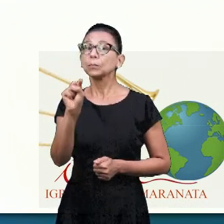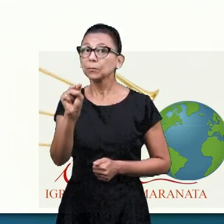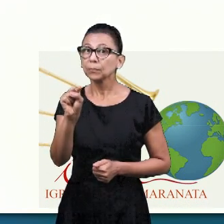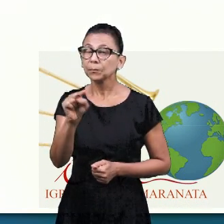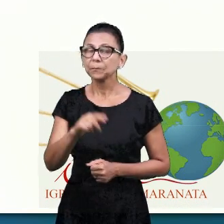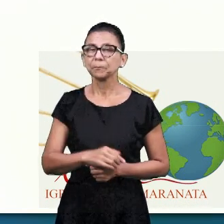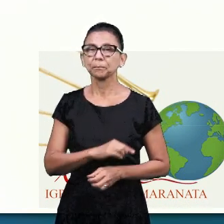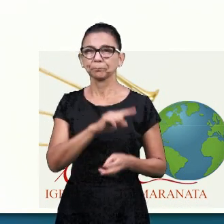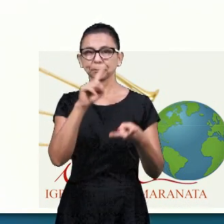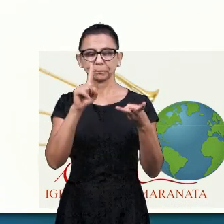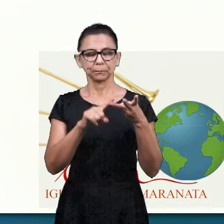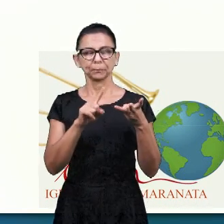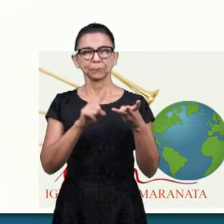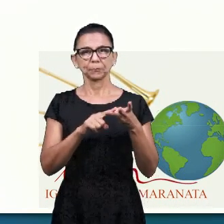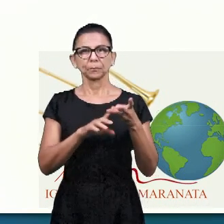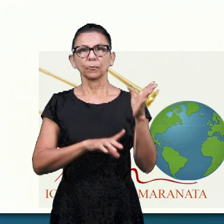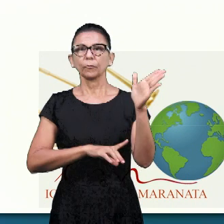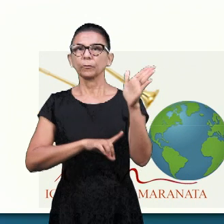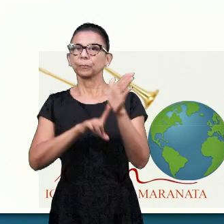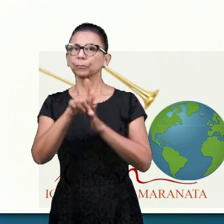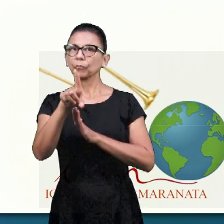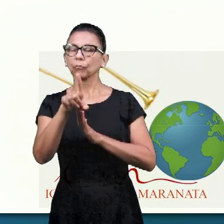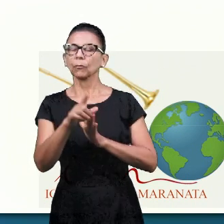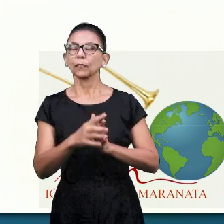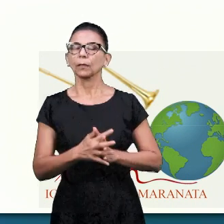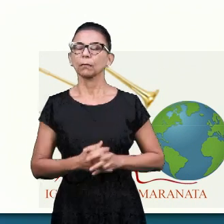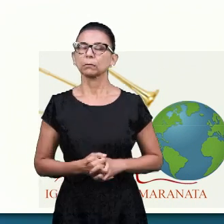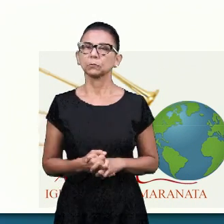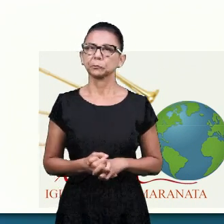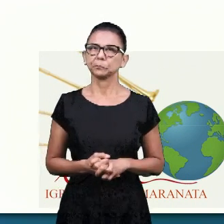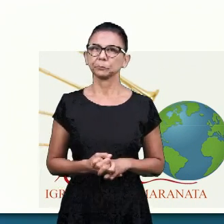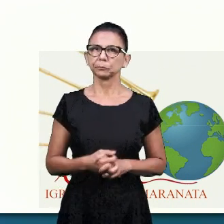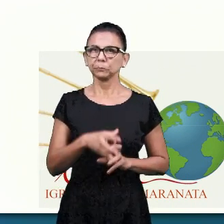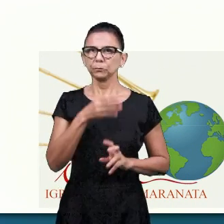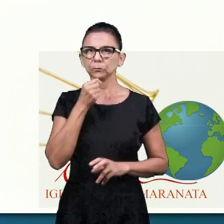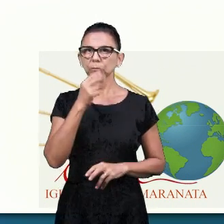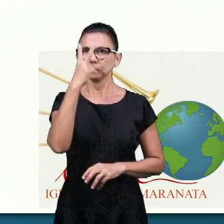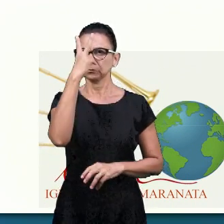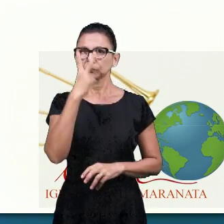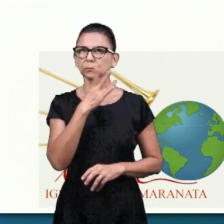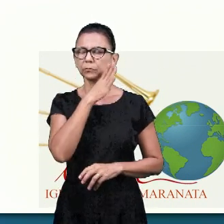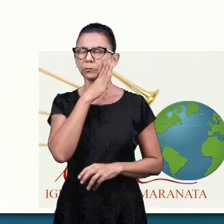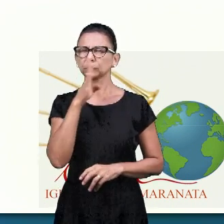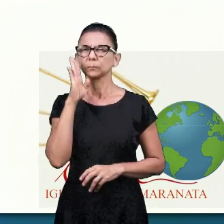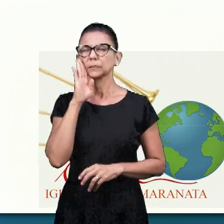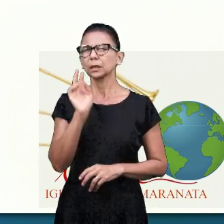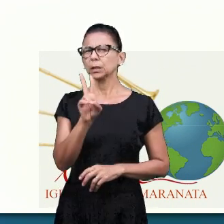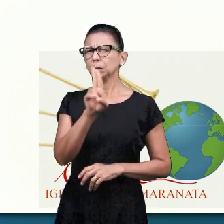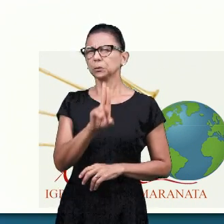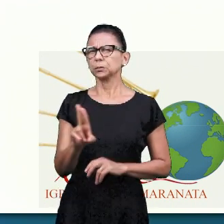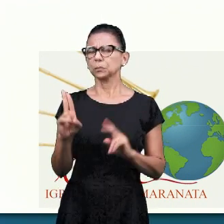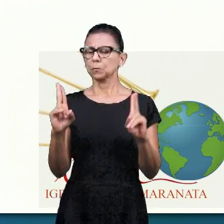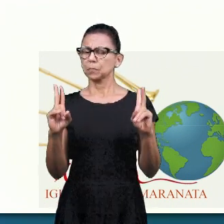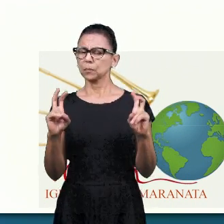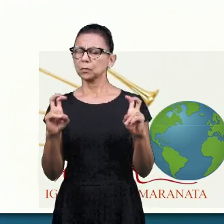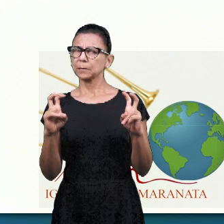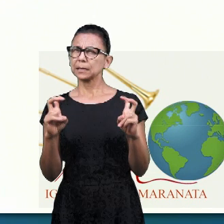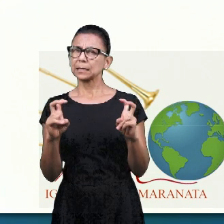valeur? Troisième question. La question est la suivante. L'aveugle a utilisé une